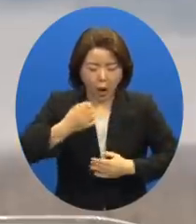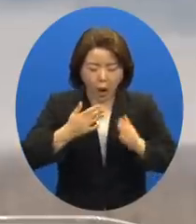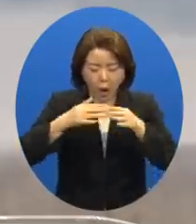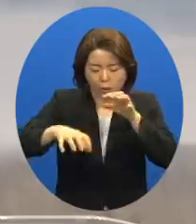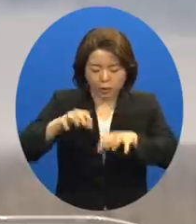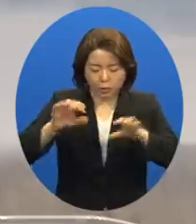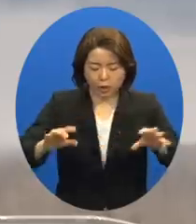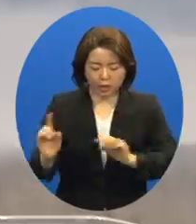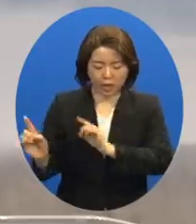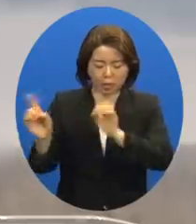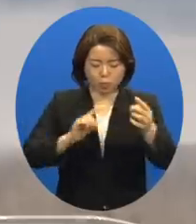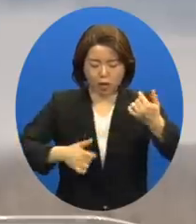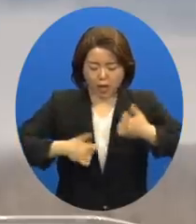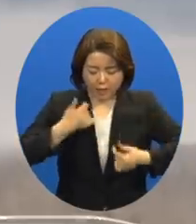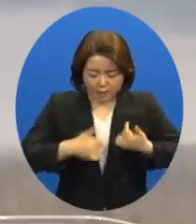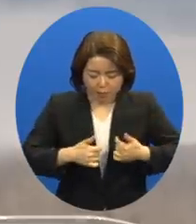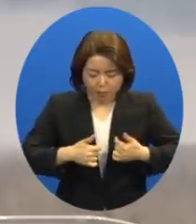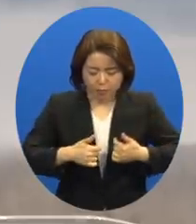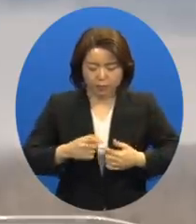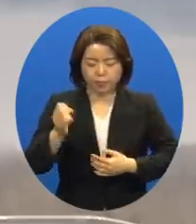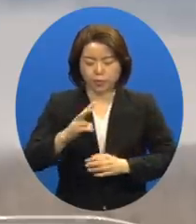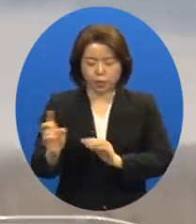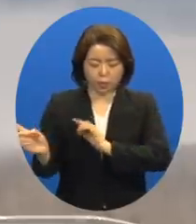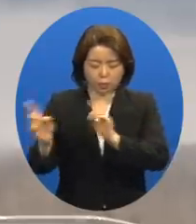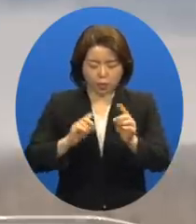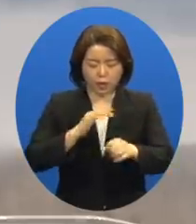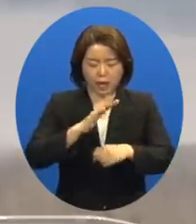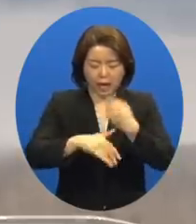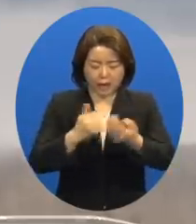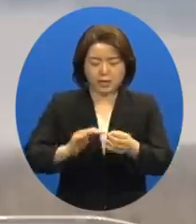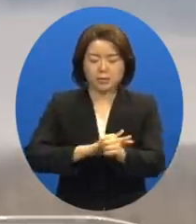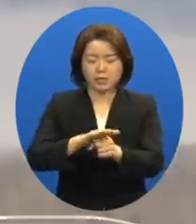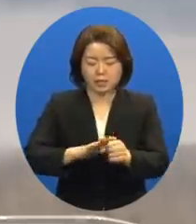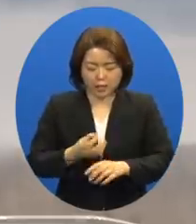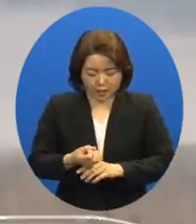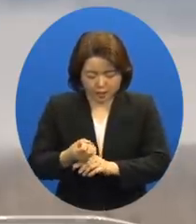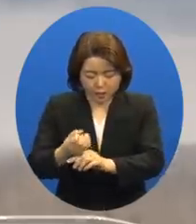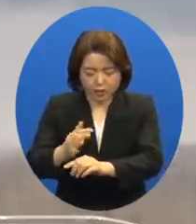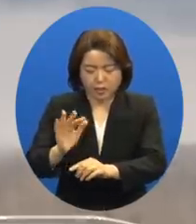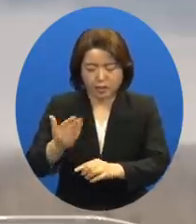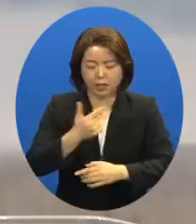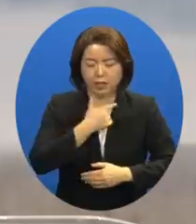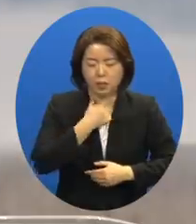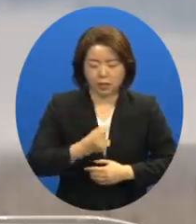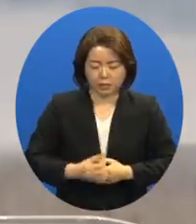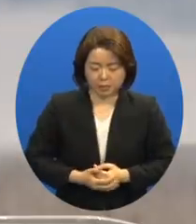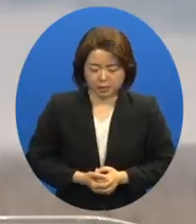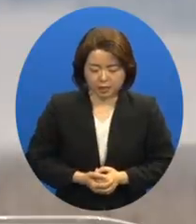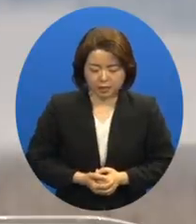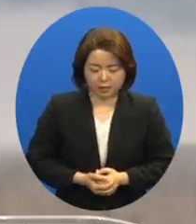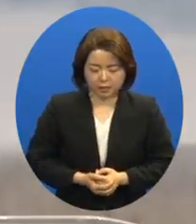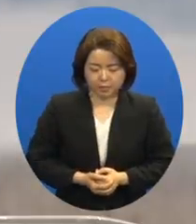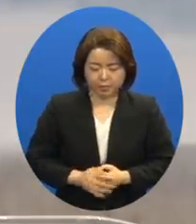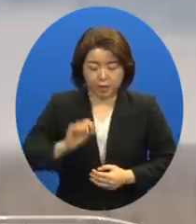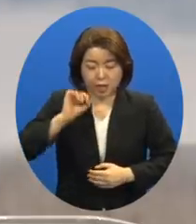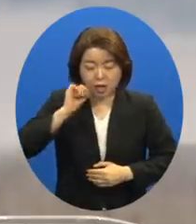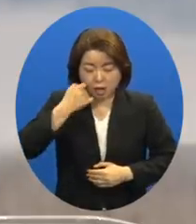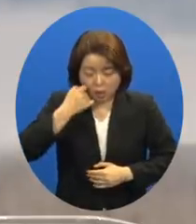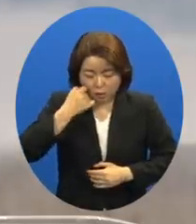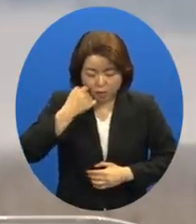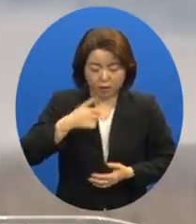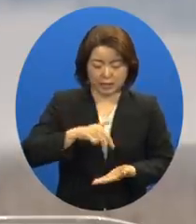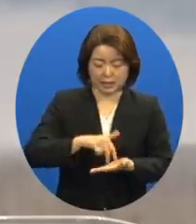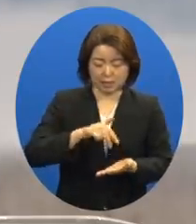부활의 기쁨, 부활의 하나님의 사랑이 전해지게 되기를 원합니다. 어려운